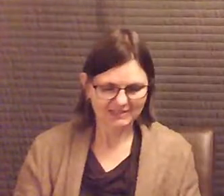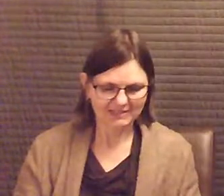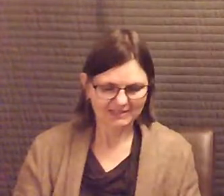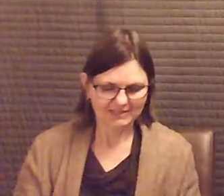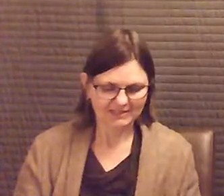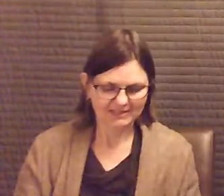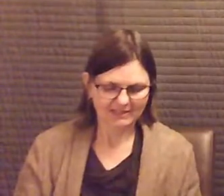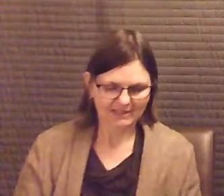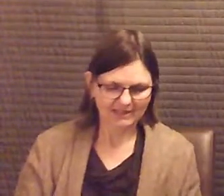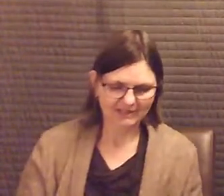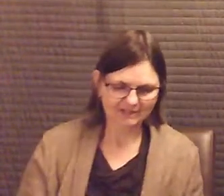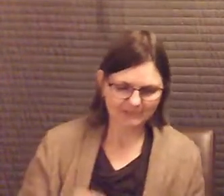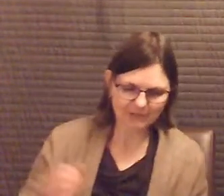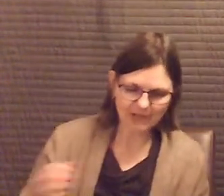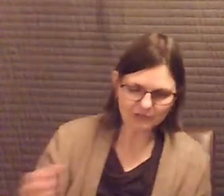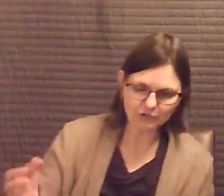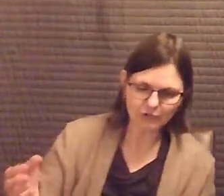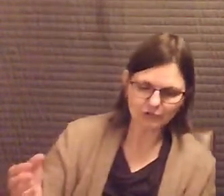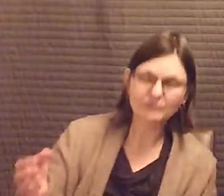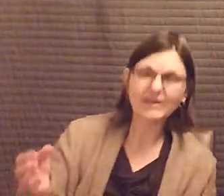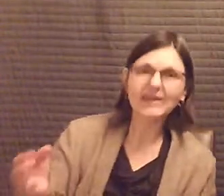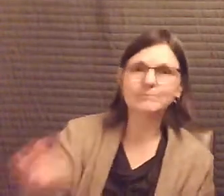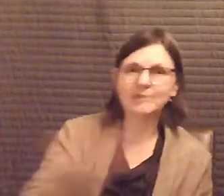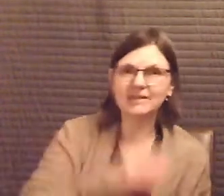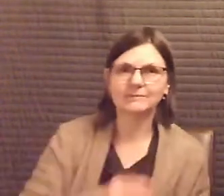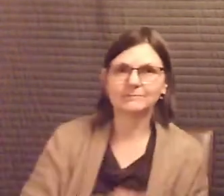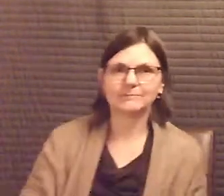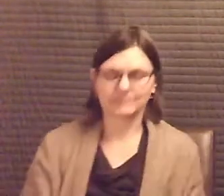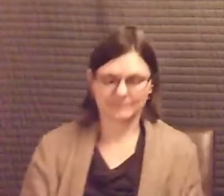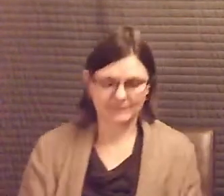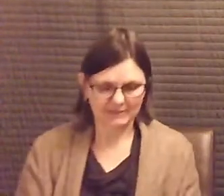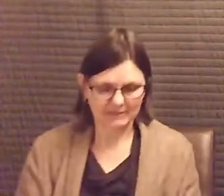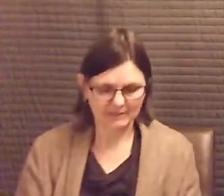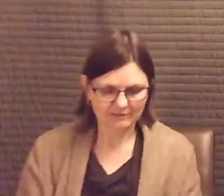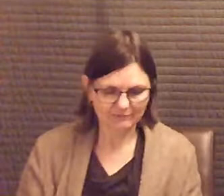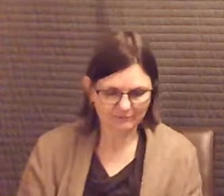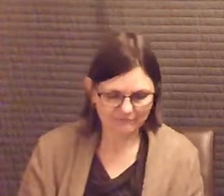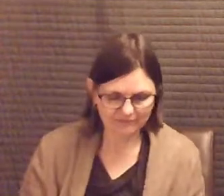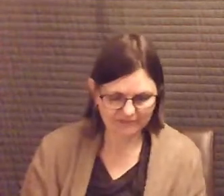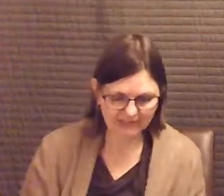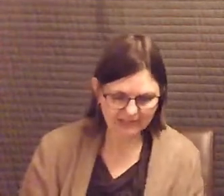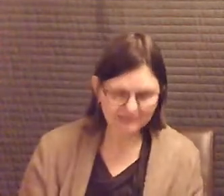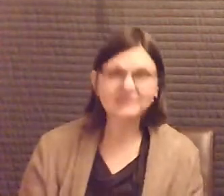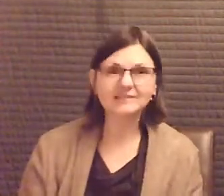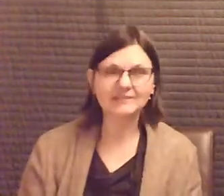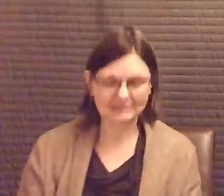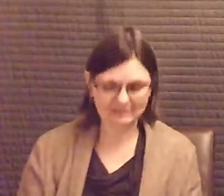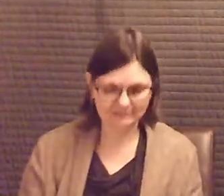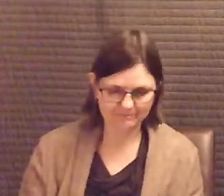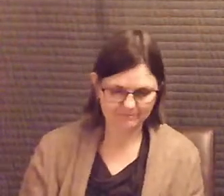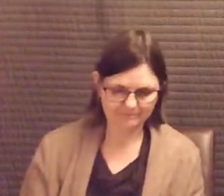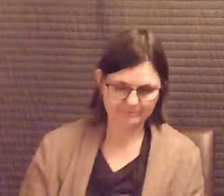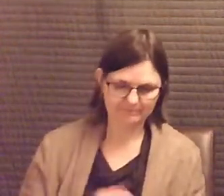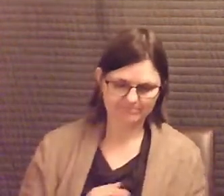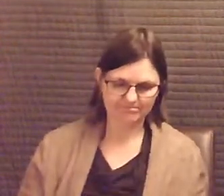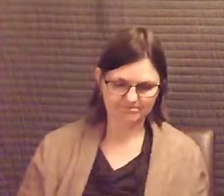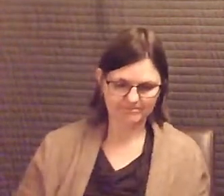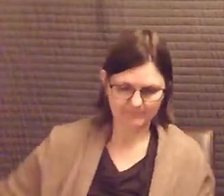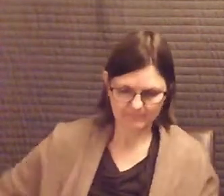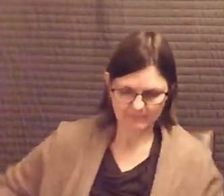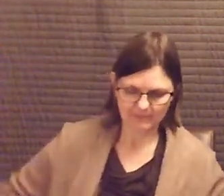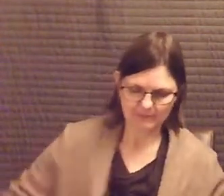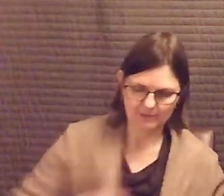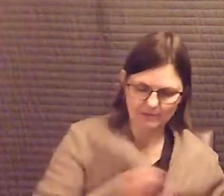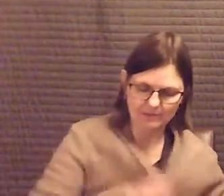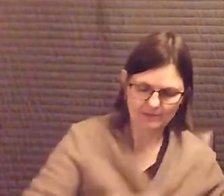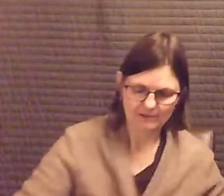toen de huisjes en ze brachten nv binnen voor student die morrisons 621 zijn we hier op dit natter ik